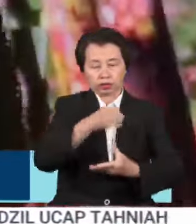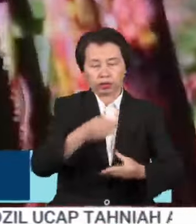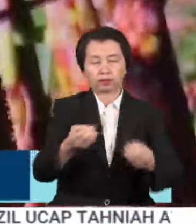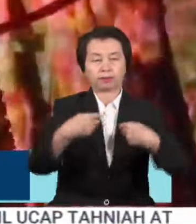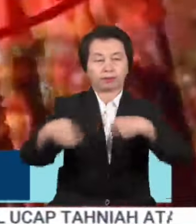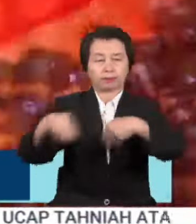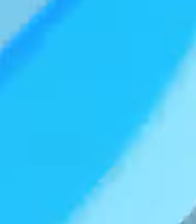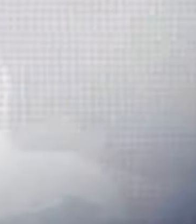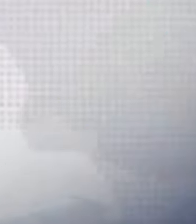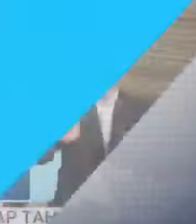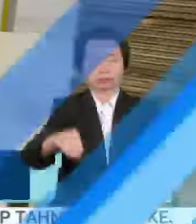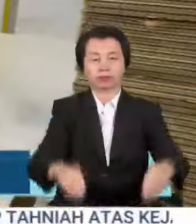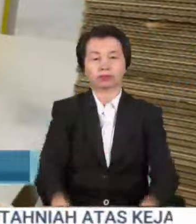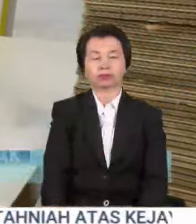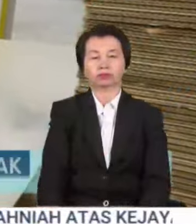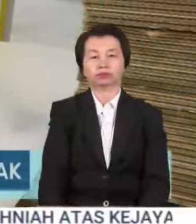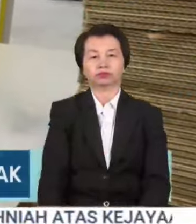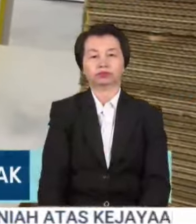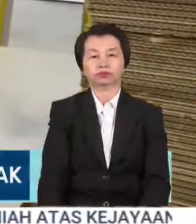pemasaran.